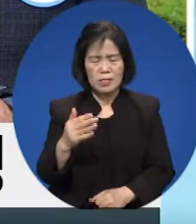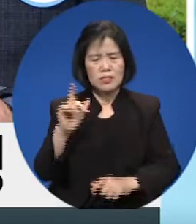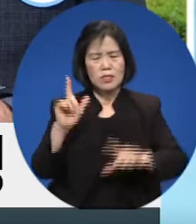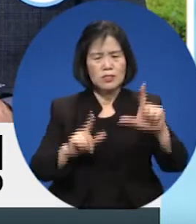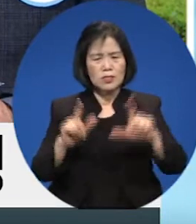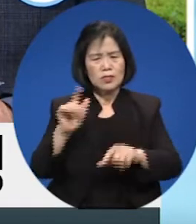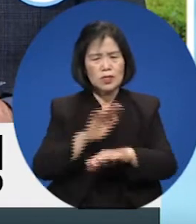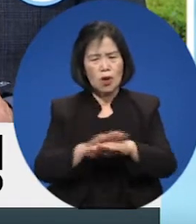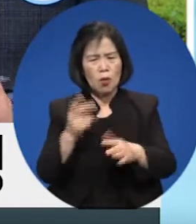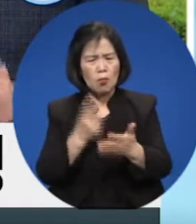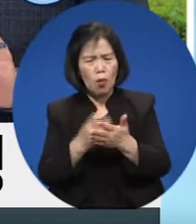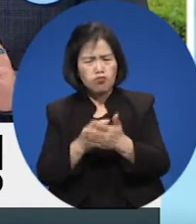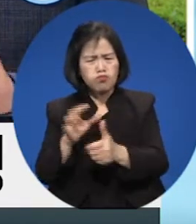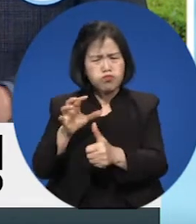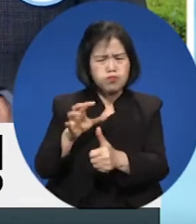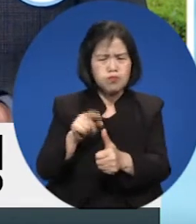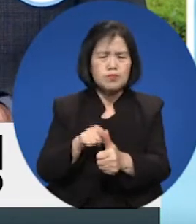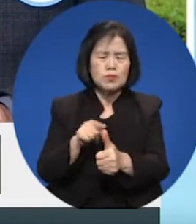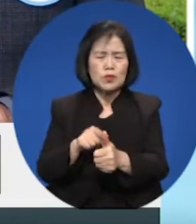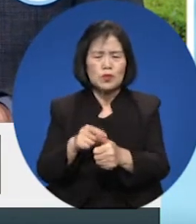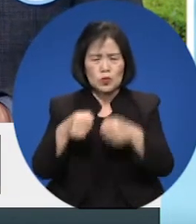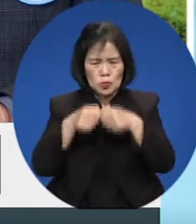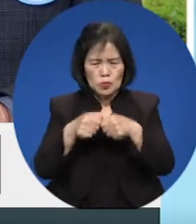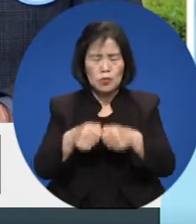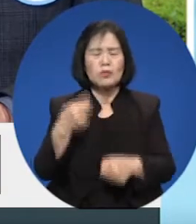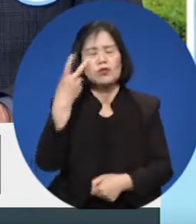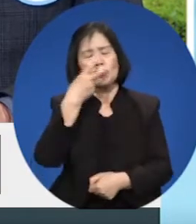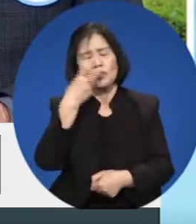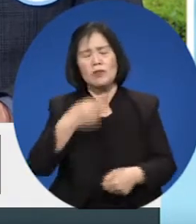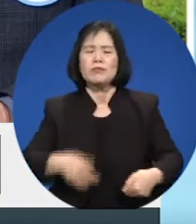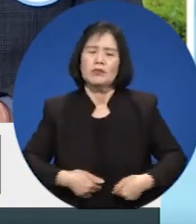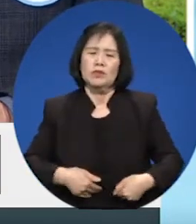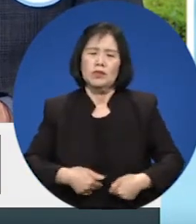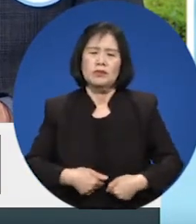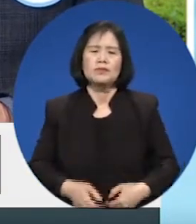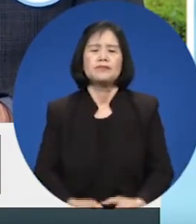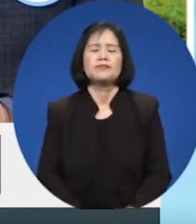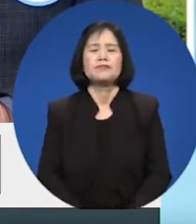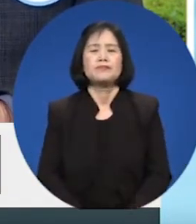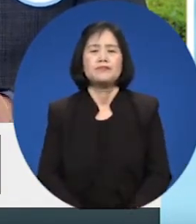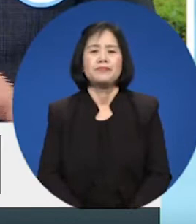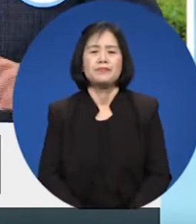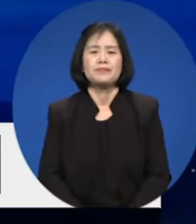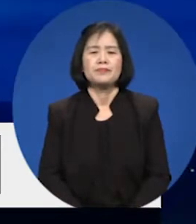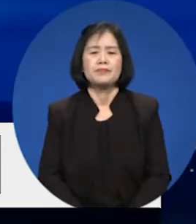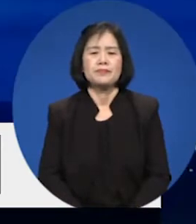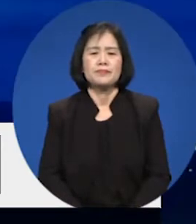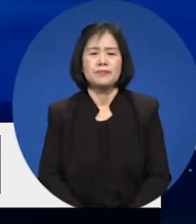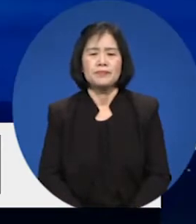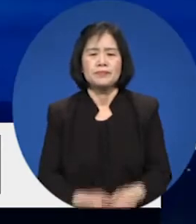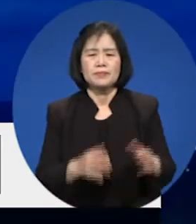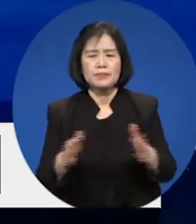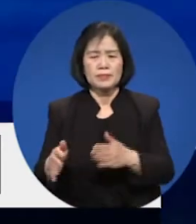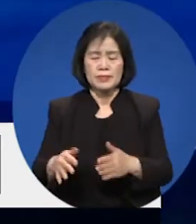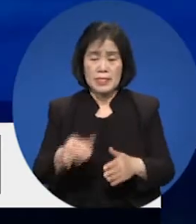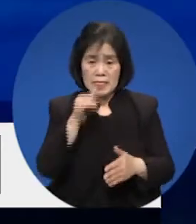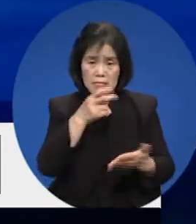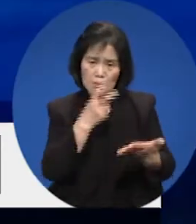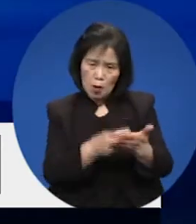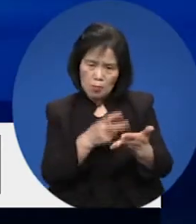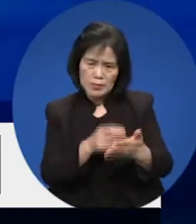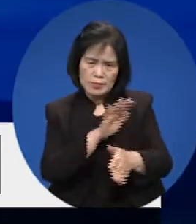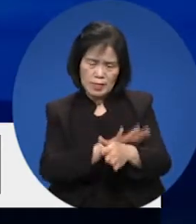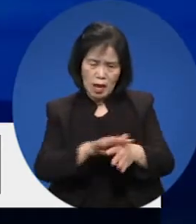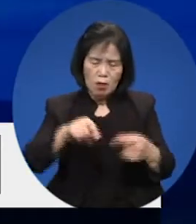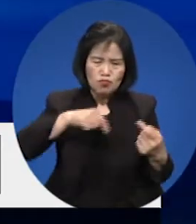작동 안 되는지에 대한 아주 춤 1 조사 부터 시작을 하셔야 될 것 같습니다 아 그렇군요 일단 있는 법과 제도를 제대로